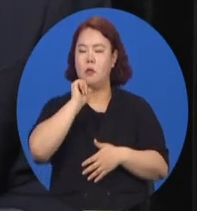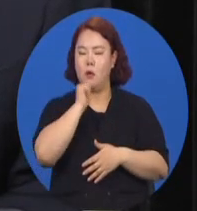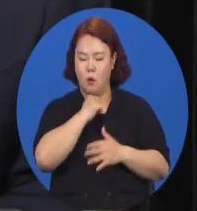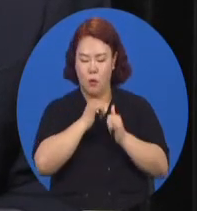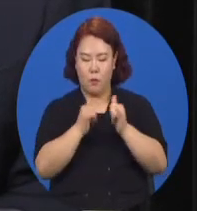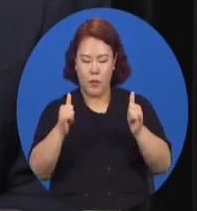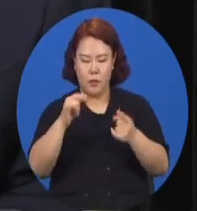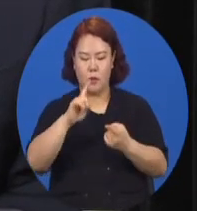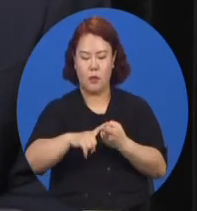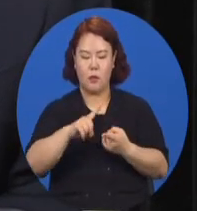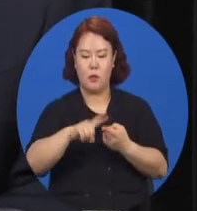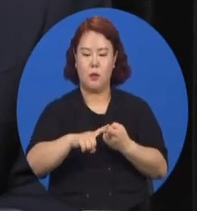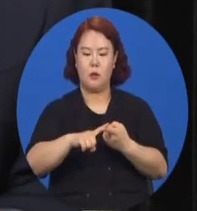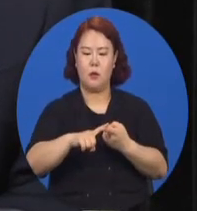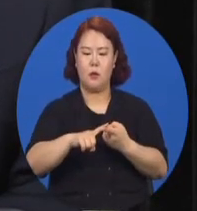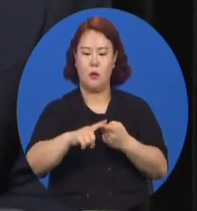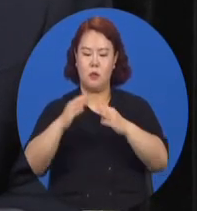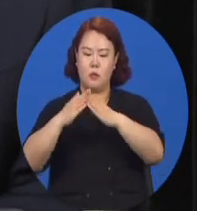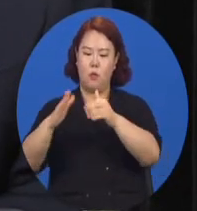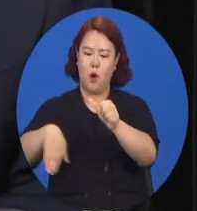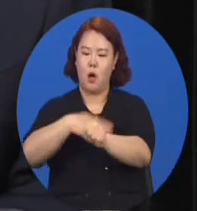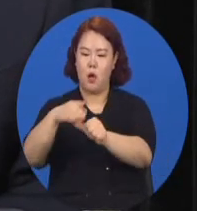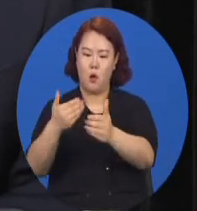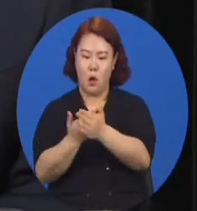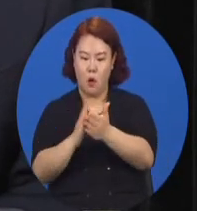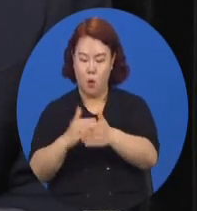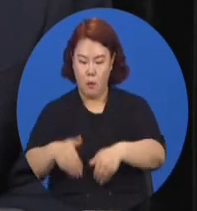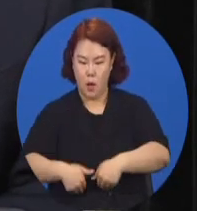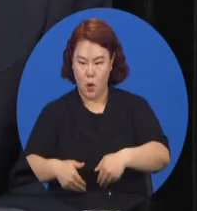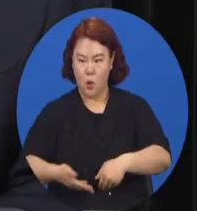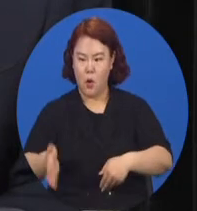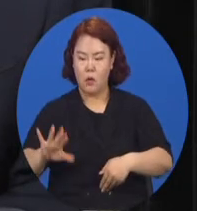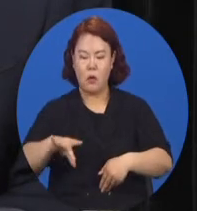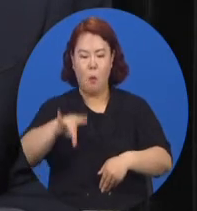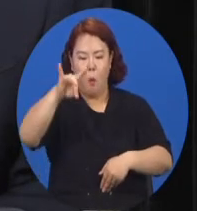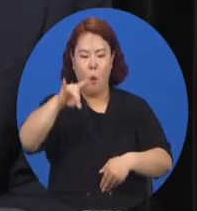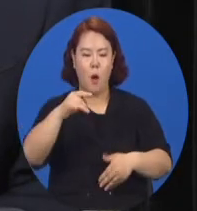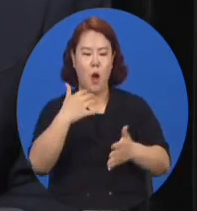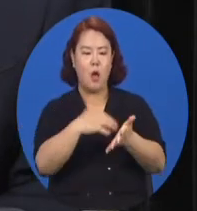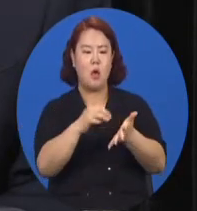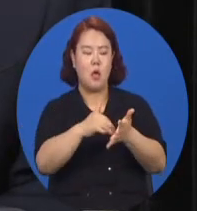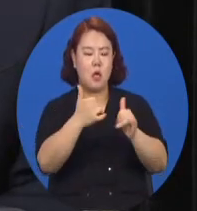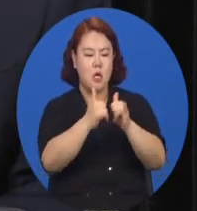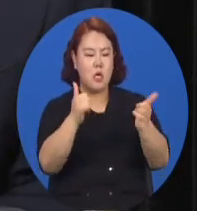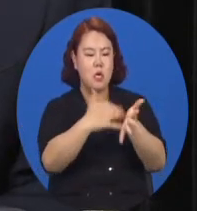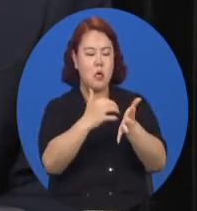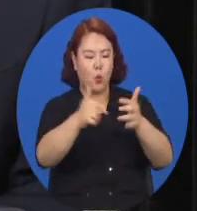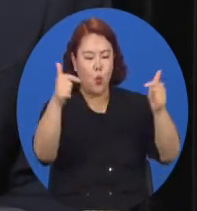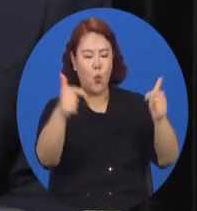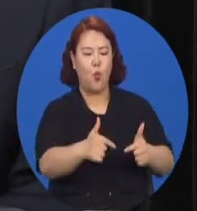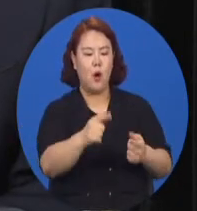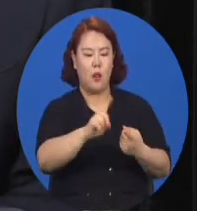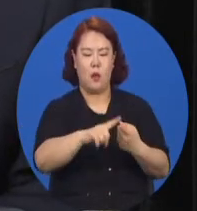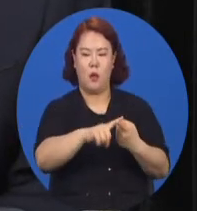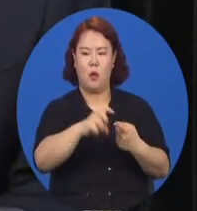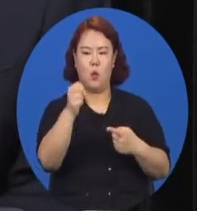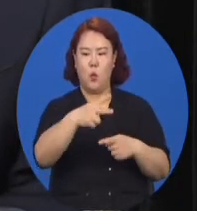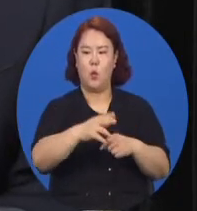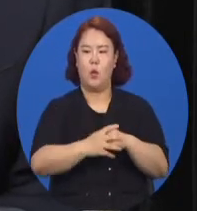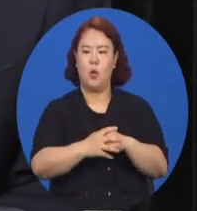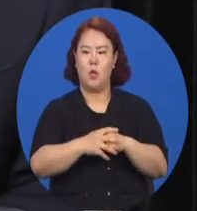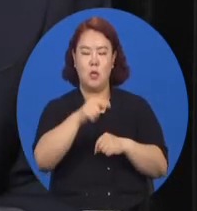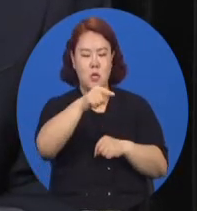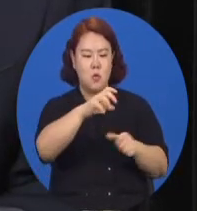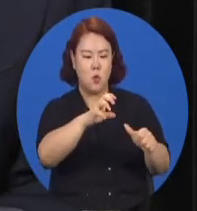환경을 개선하는 것도 필요하지만 일단 감소하고 있는 인구, 특히 역외 유출을 하는 생산적